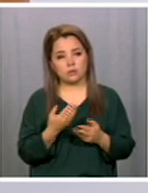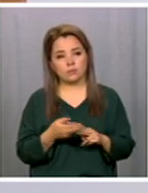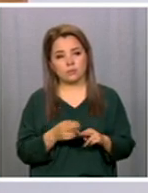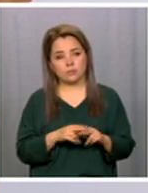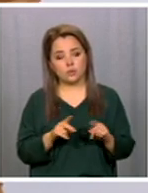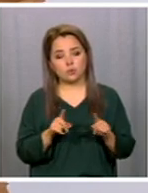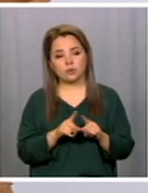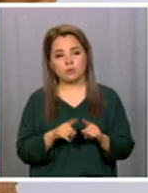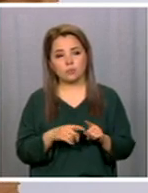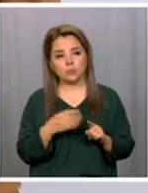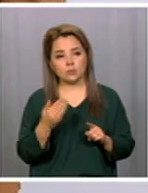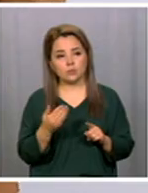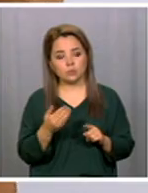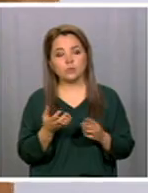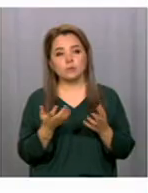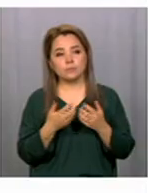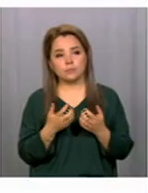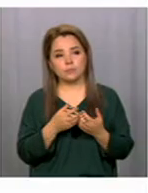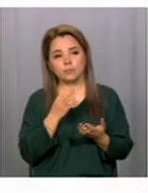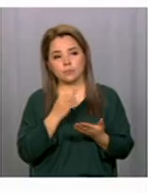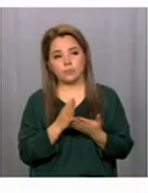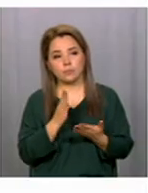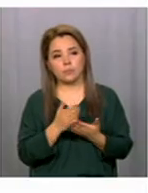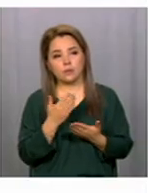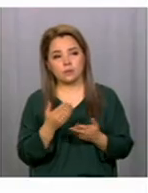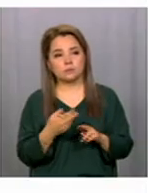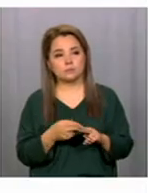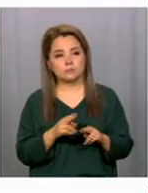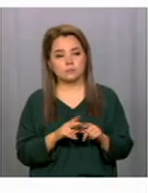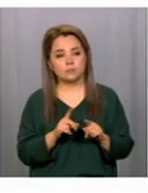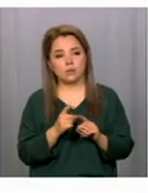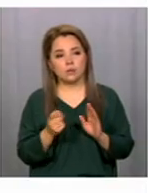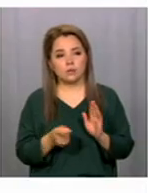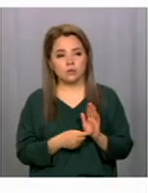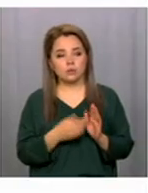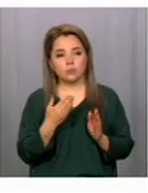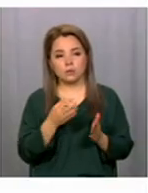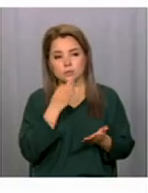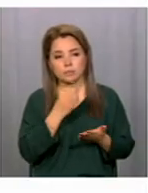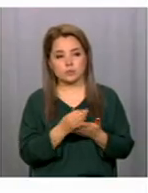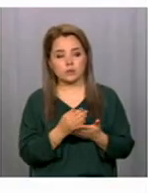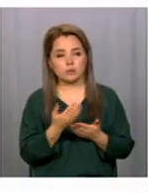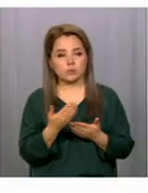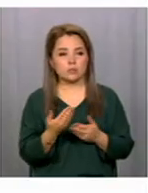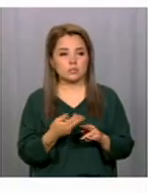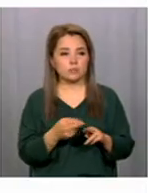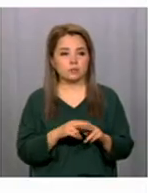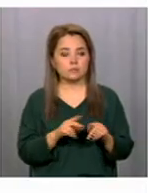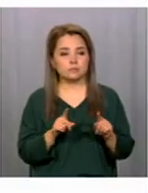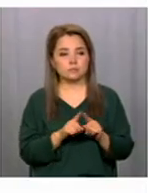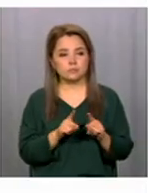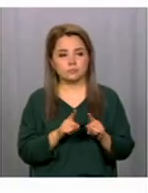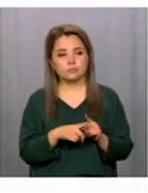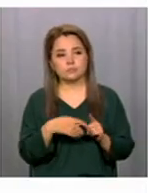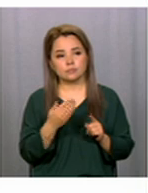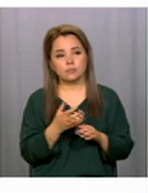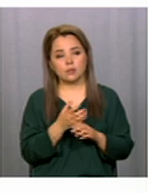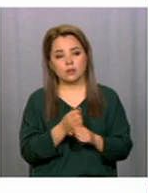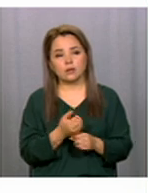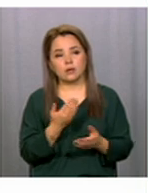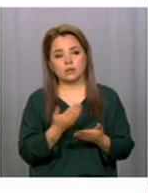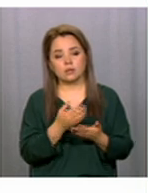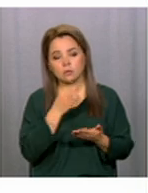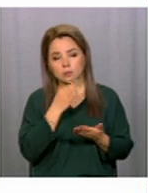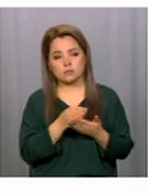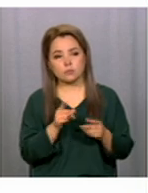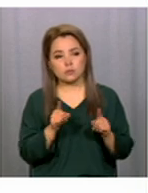қарайық, қазір ортақ бөлімге келтіру керек. Екінші бөлшектің бөліміне қарайық, m куб азайтылған 27. Қысқаша көбейту формуласы бойынша ол